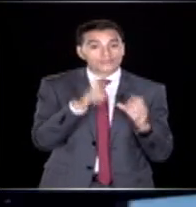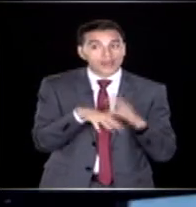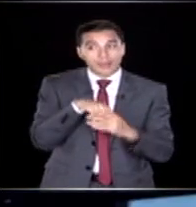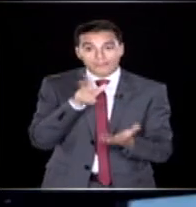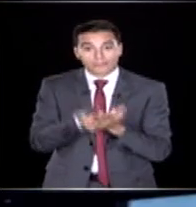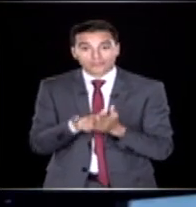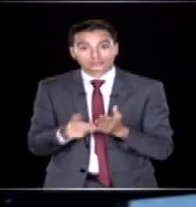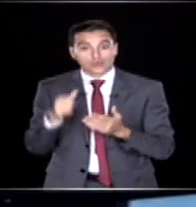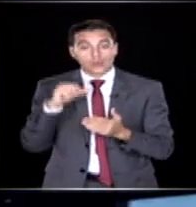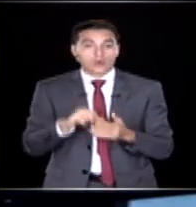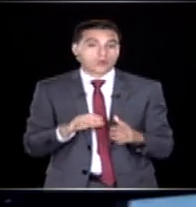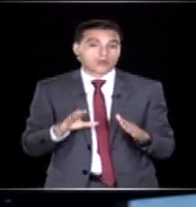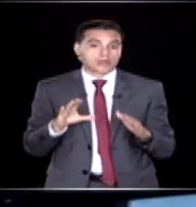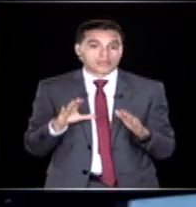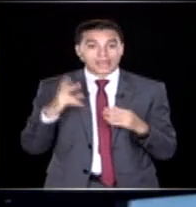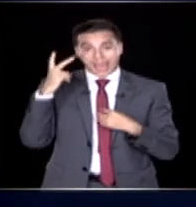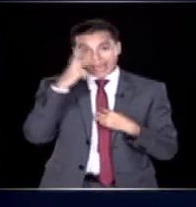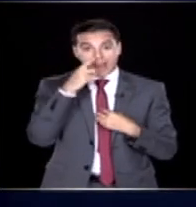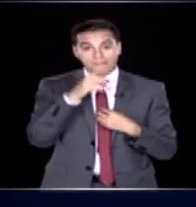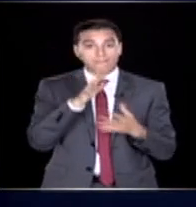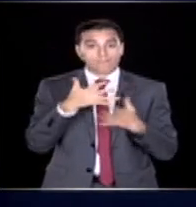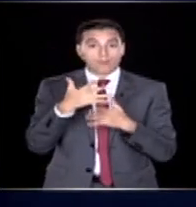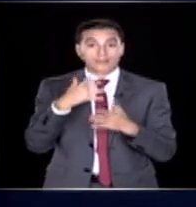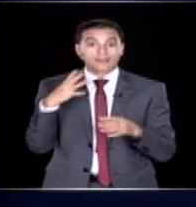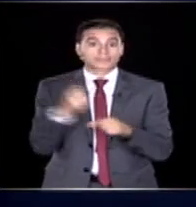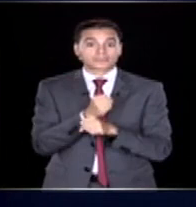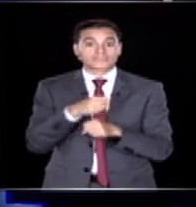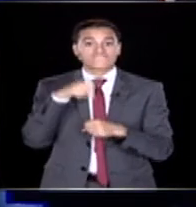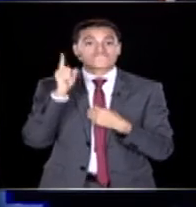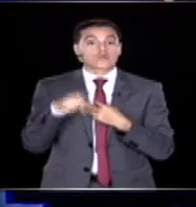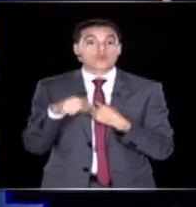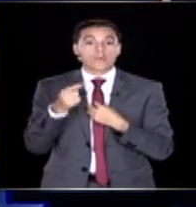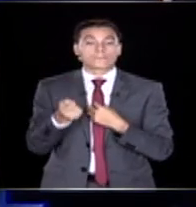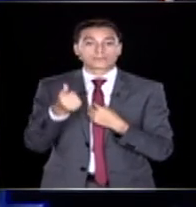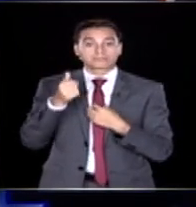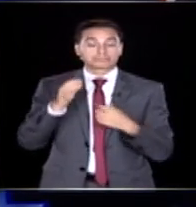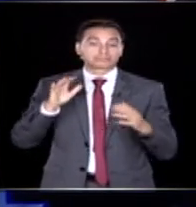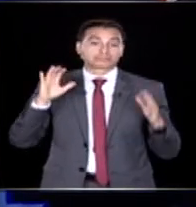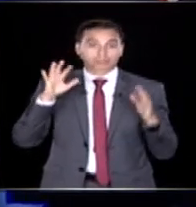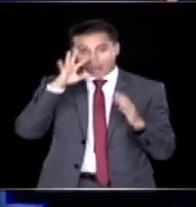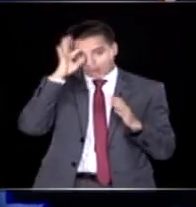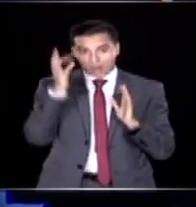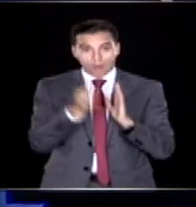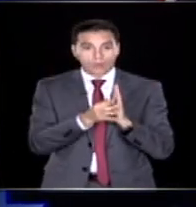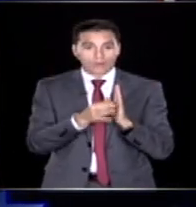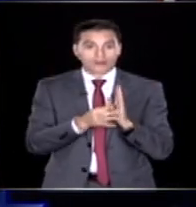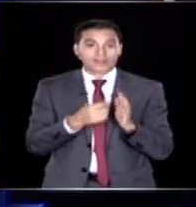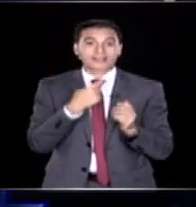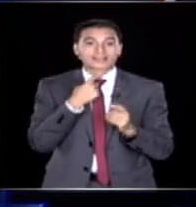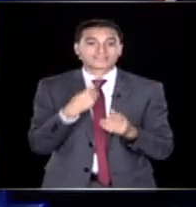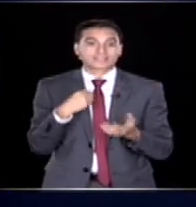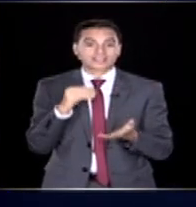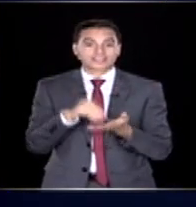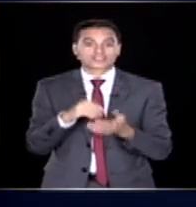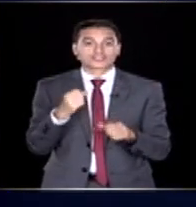تتحقق. صح. بصي حلمك ممكن تلاقيه بيتحقق في يوم وليله يا رب. الله اعلم. وانا نفسي امسك الوزاره دي في يوم من